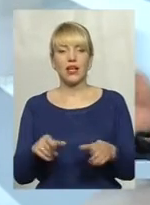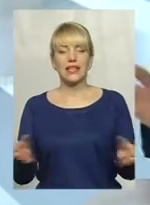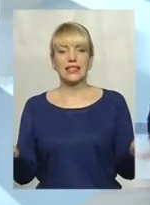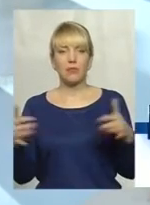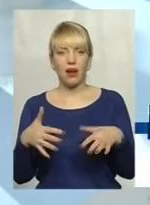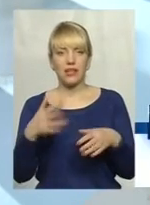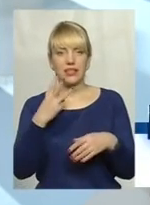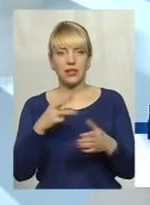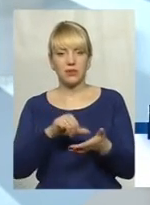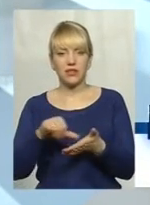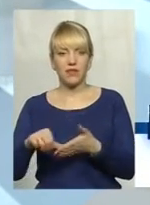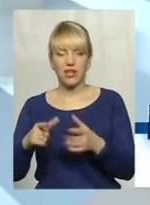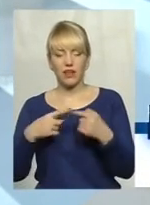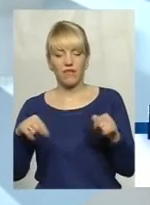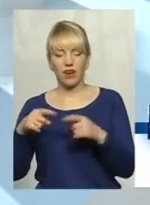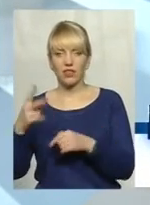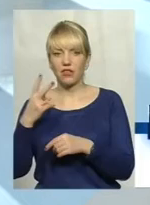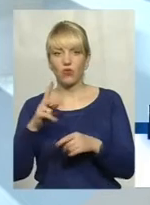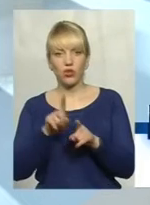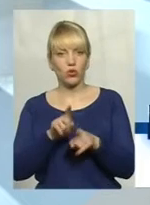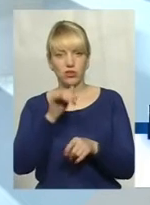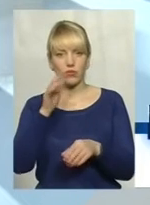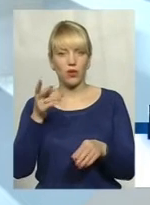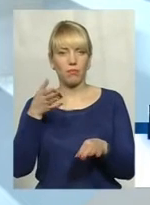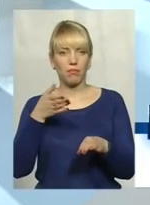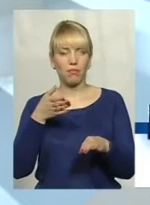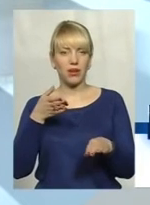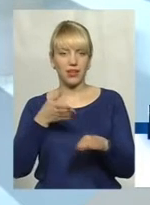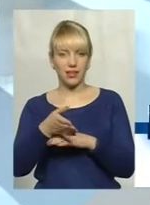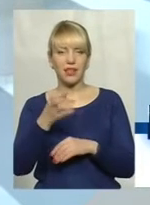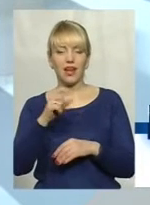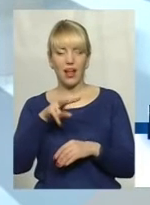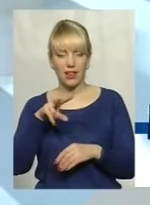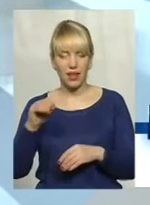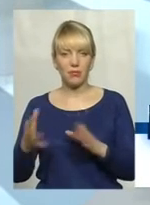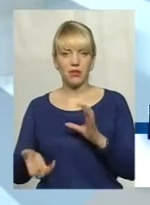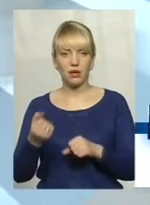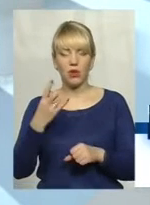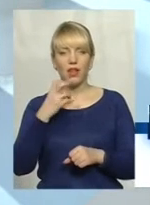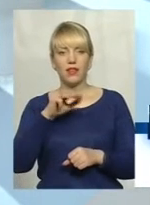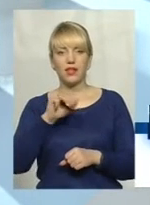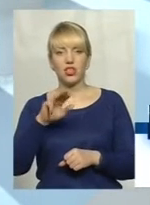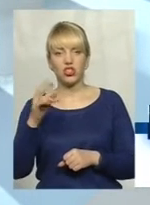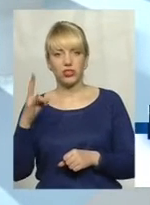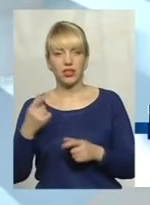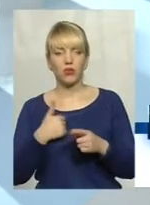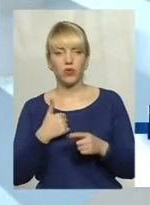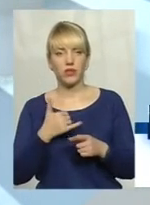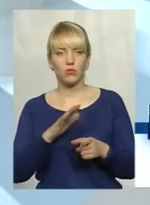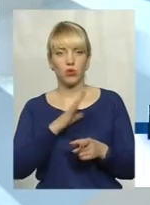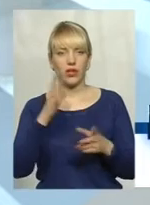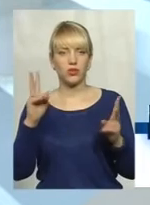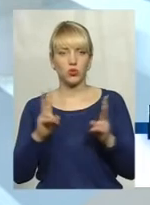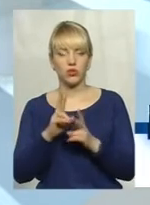ще двоє не змогли приїхати, але також підтримують. По Нетішину нас співпала наша зустріч з